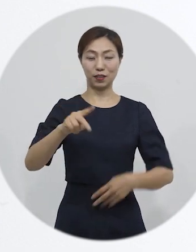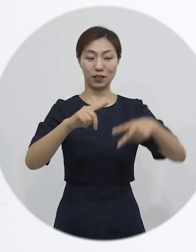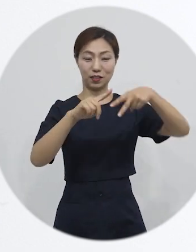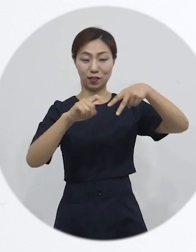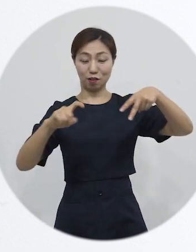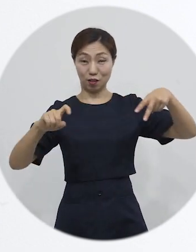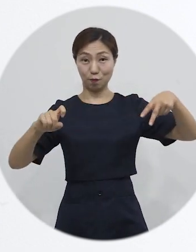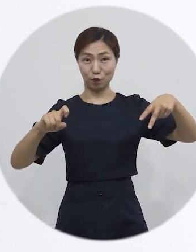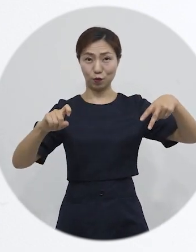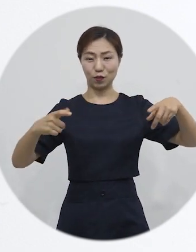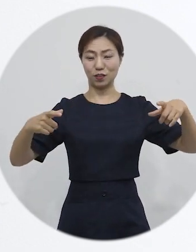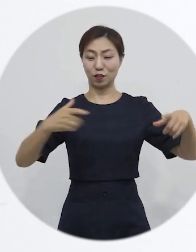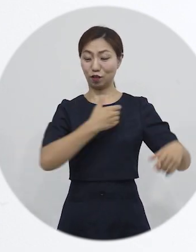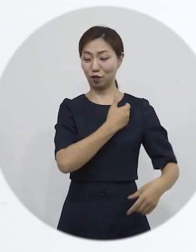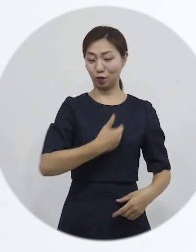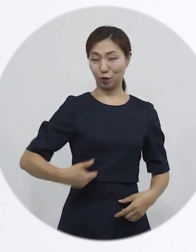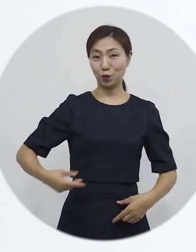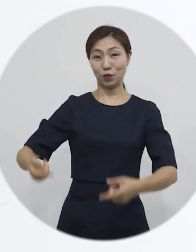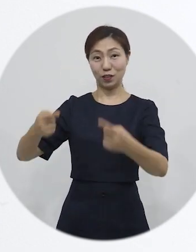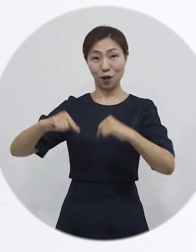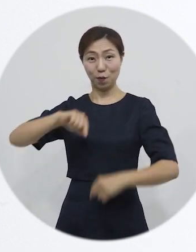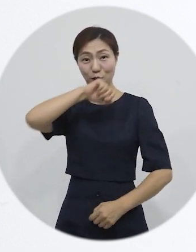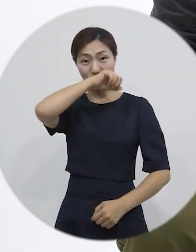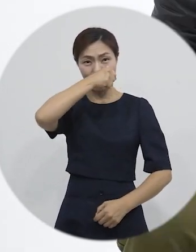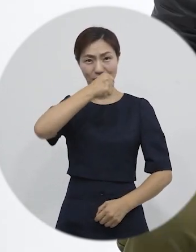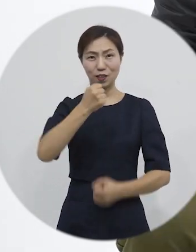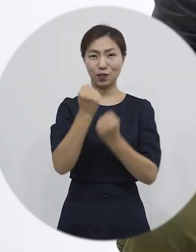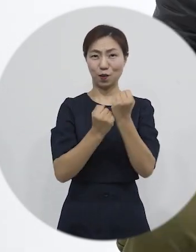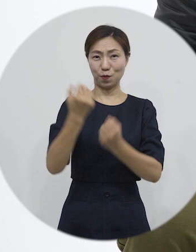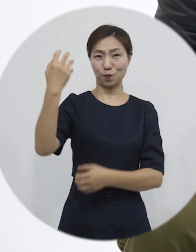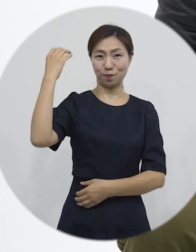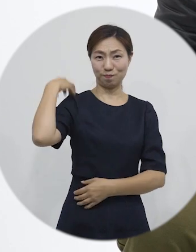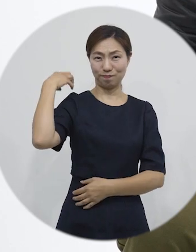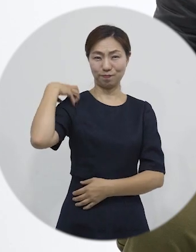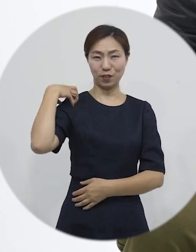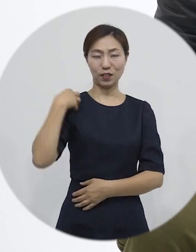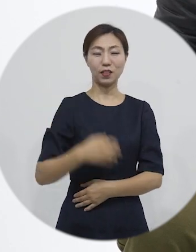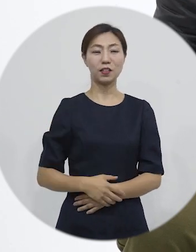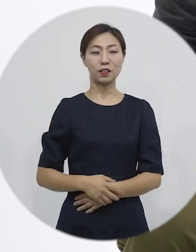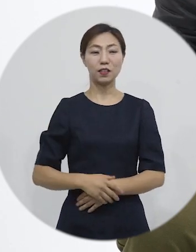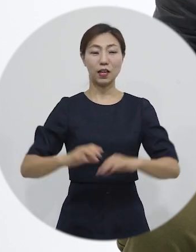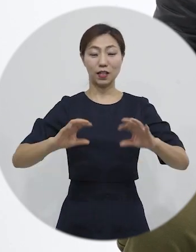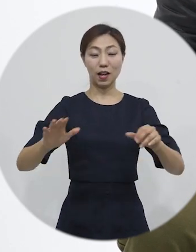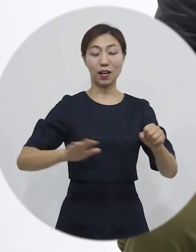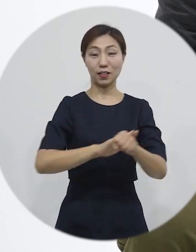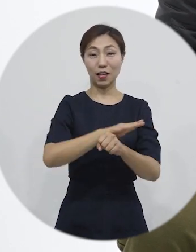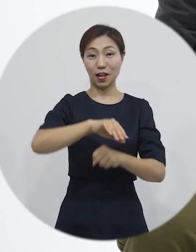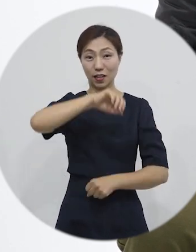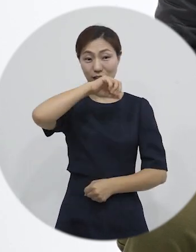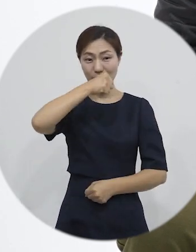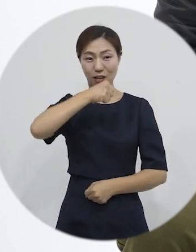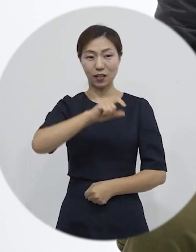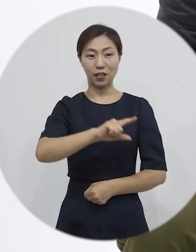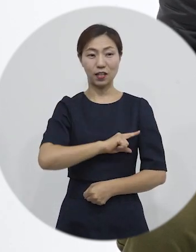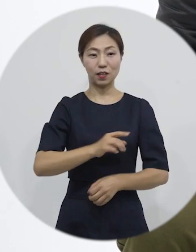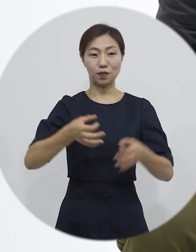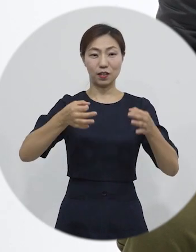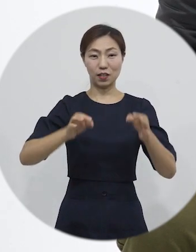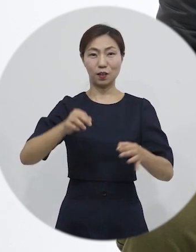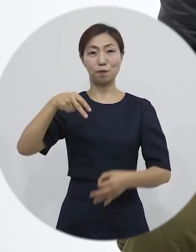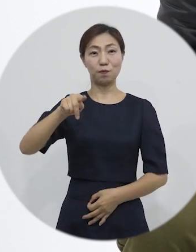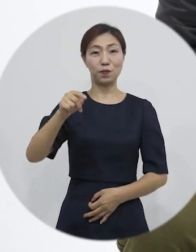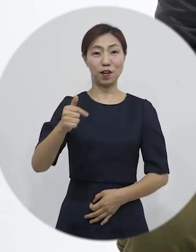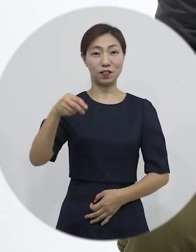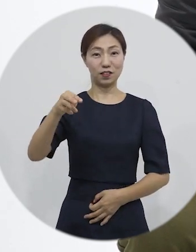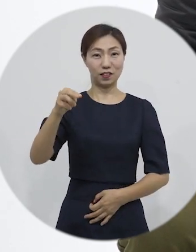2022년 서대문구 참여예산제로 또 뵙게 됐습니다. 저는 나라살림연구소에서 일을 하고 있는 김상철이라고 합니다. 준비된 강의는